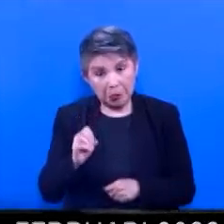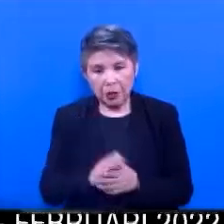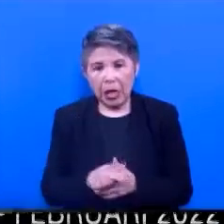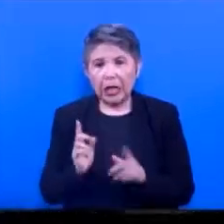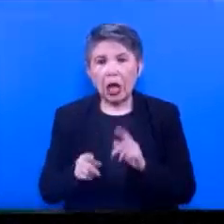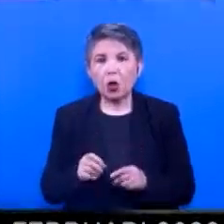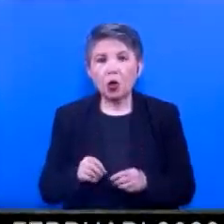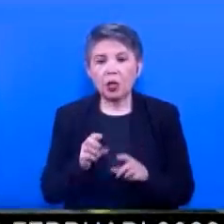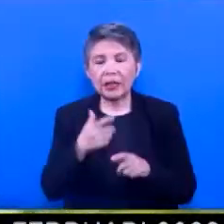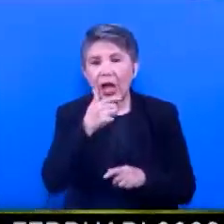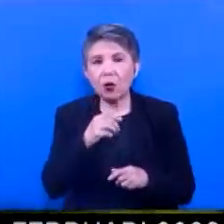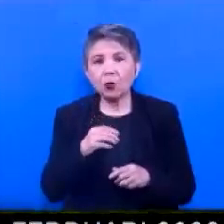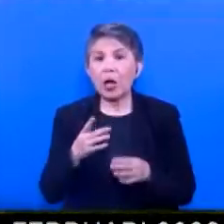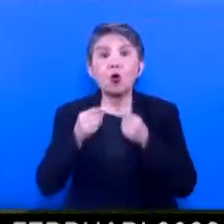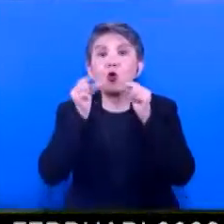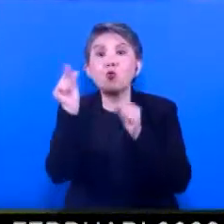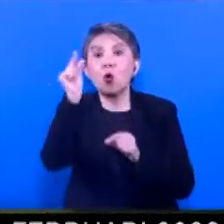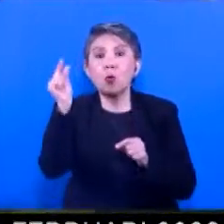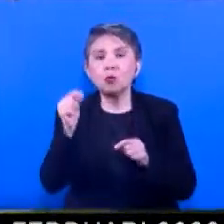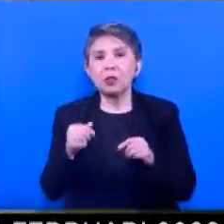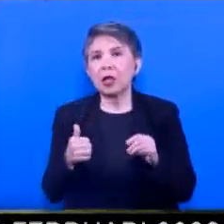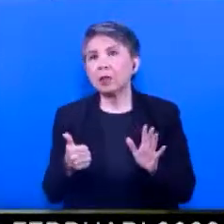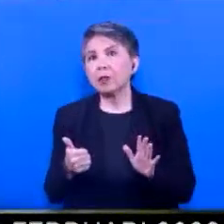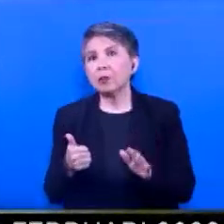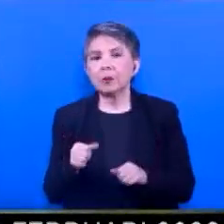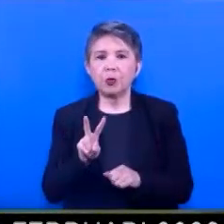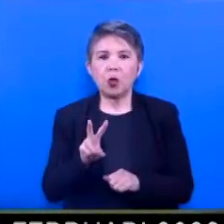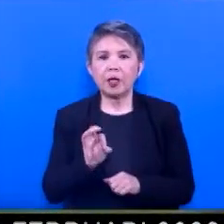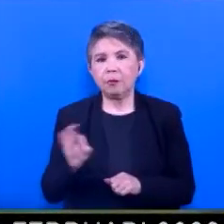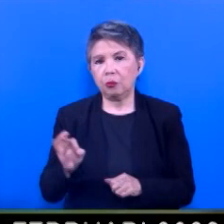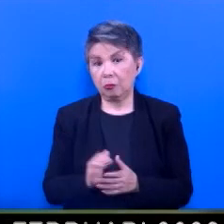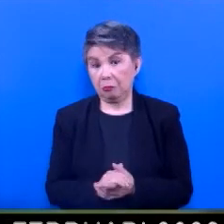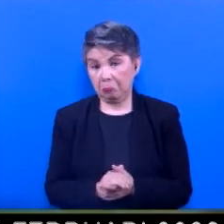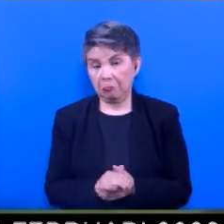modern atau biasa harganya sekitar 1.600 sampai 2.000 rupiah.